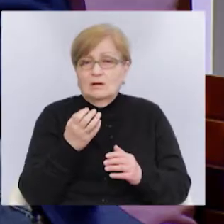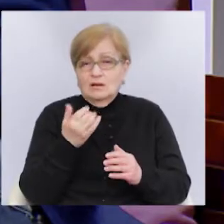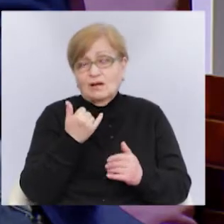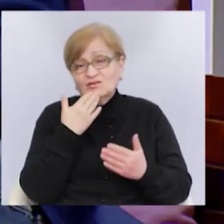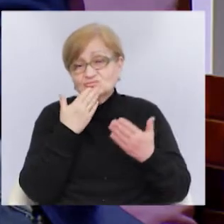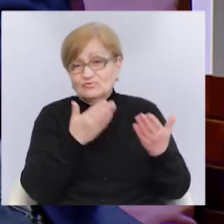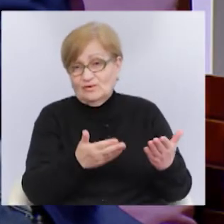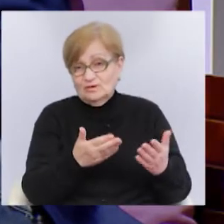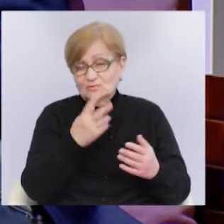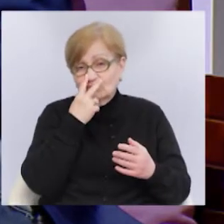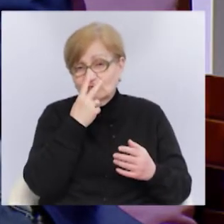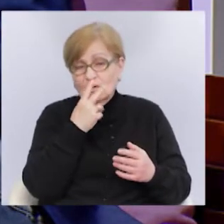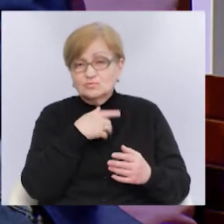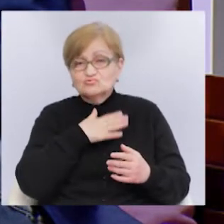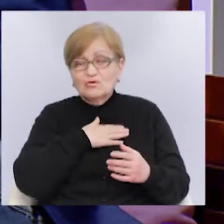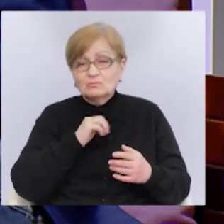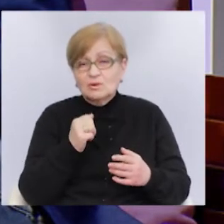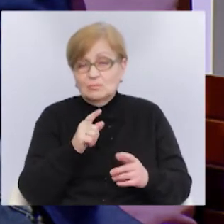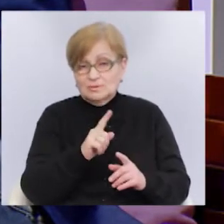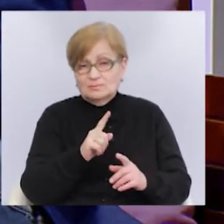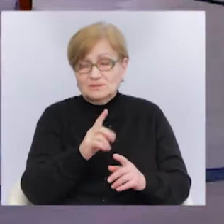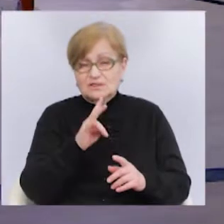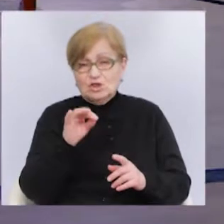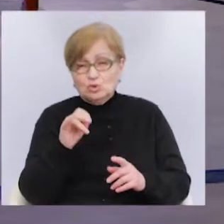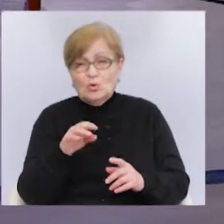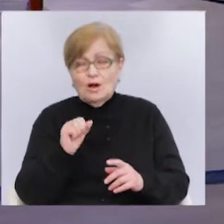მოდი ნახოთ აბა ჩვენ მეგობრები ნინო და